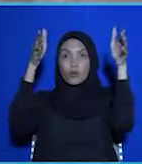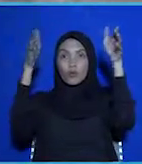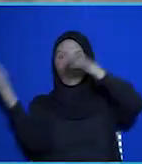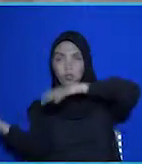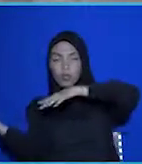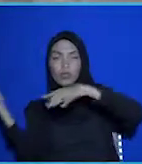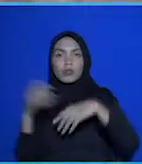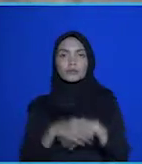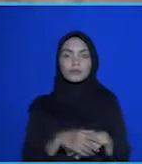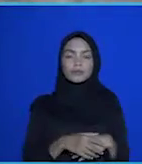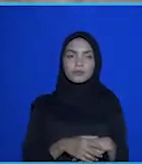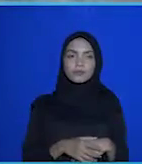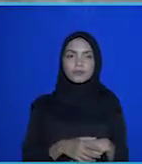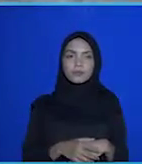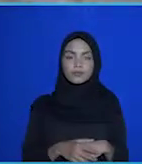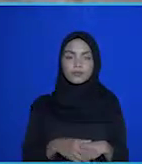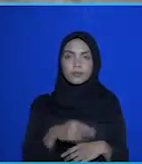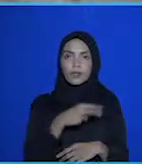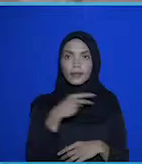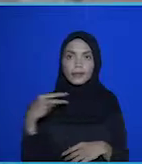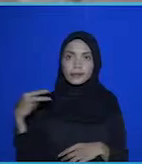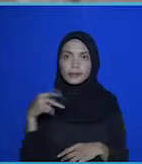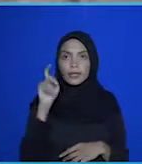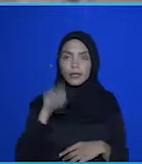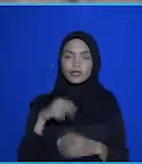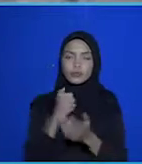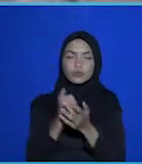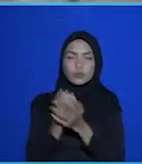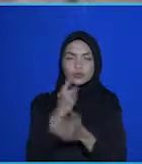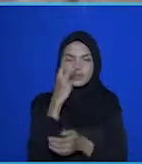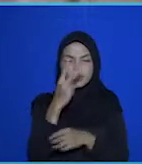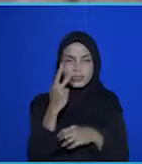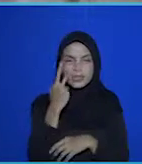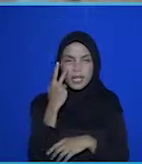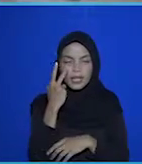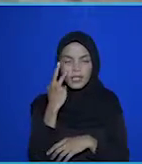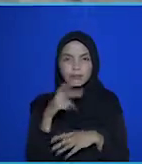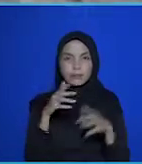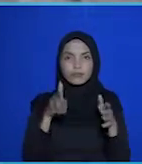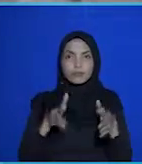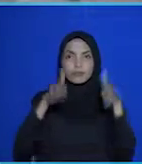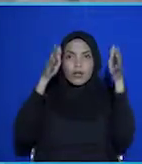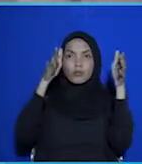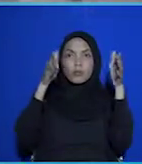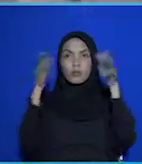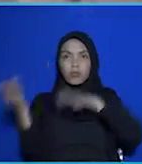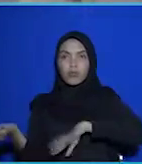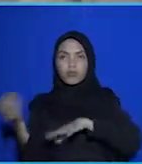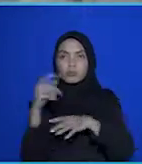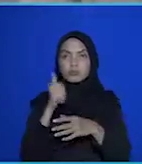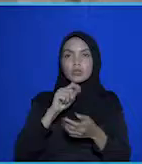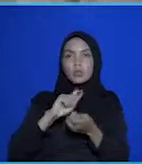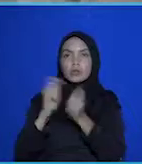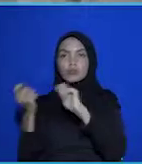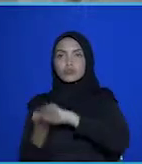runtuh akibat gempa. Sehingga untuk itu kita harus menjaga agar bangunan yang dibangun kembali ini lebih baik, ya,